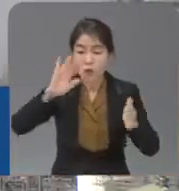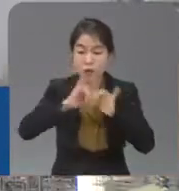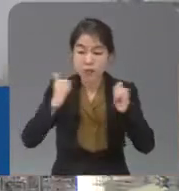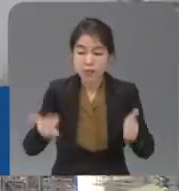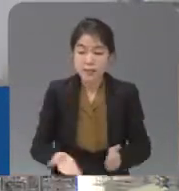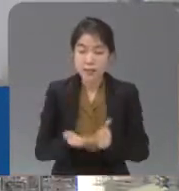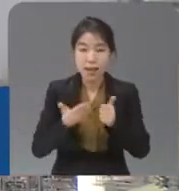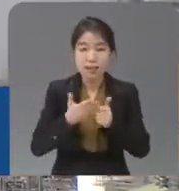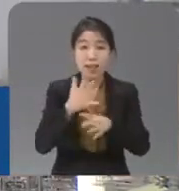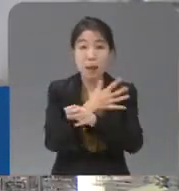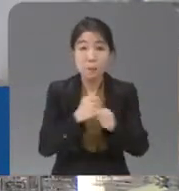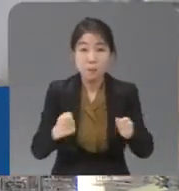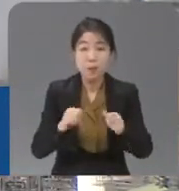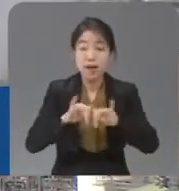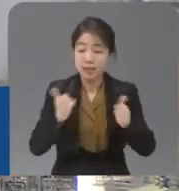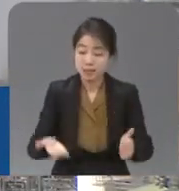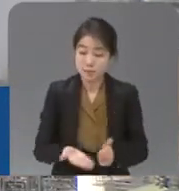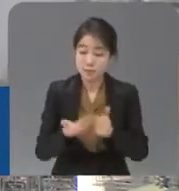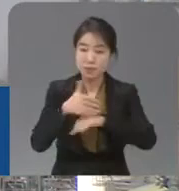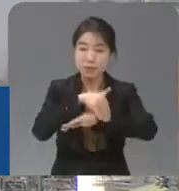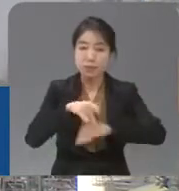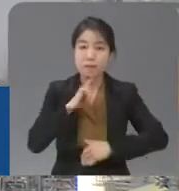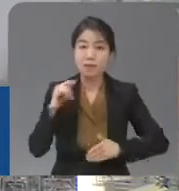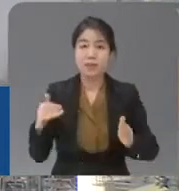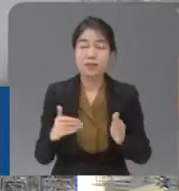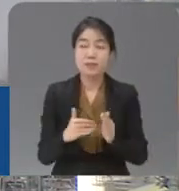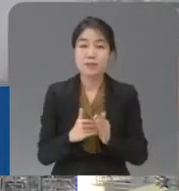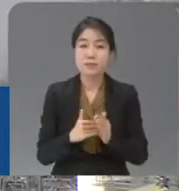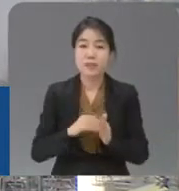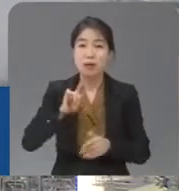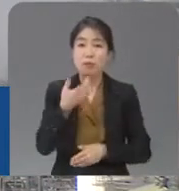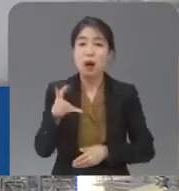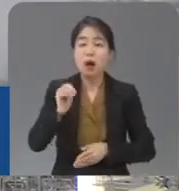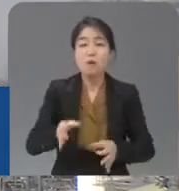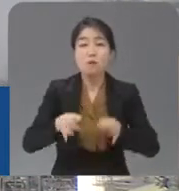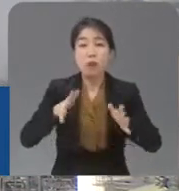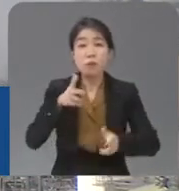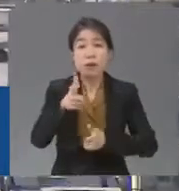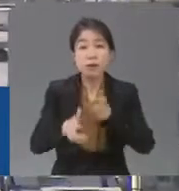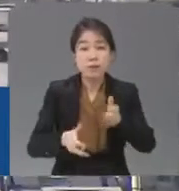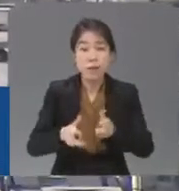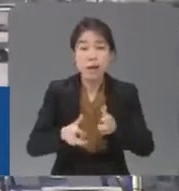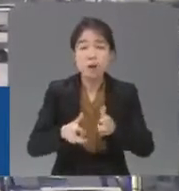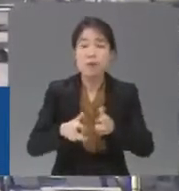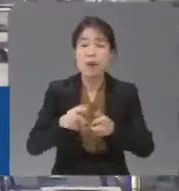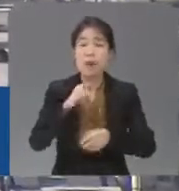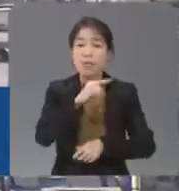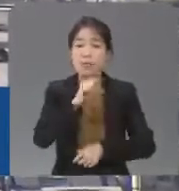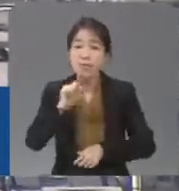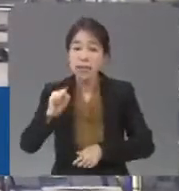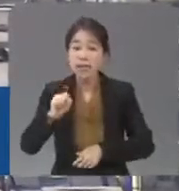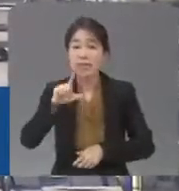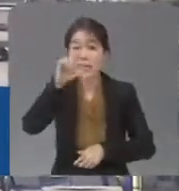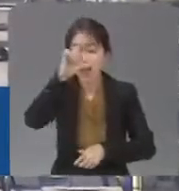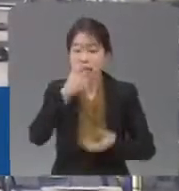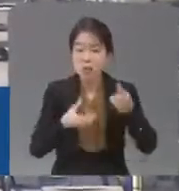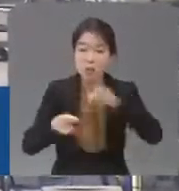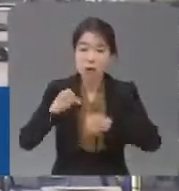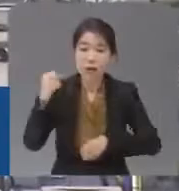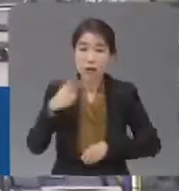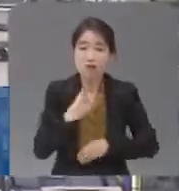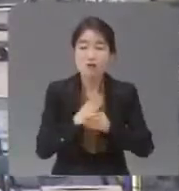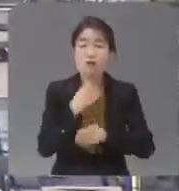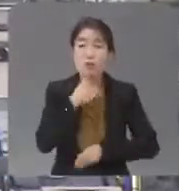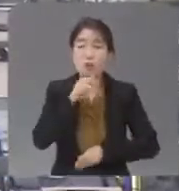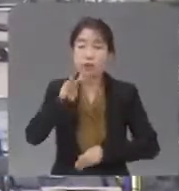본격적인 인력 양성이 나섰다고 밝혔습니다 100억 원이 투입되는 이번 사업은 gs 칼텍스와 lg 화학 등은 물론 중소기업